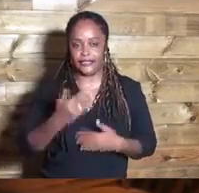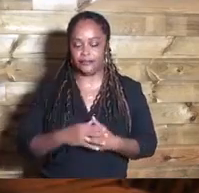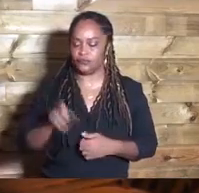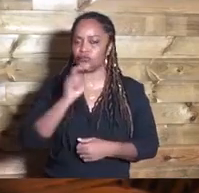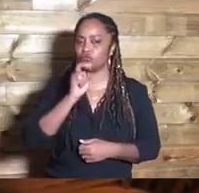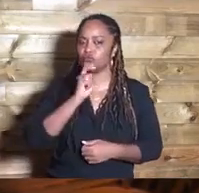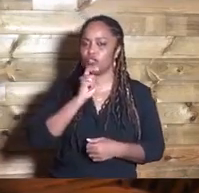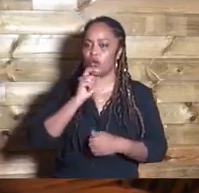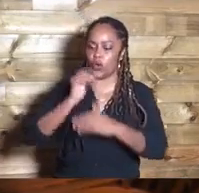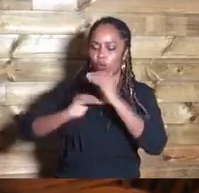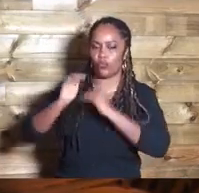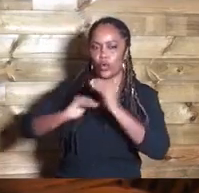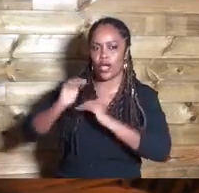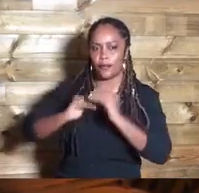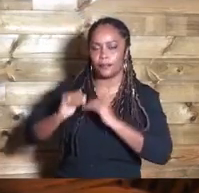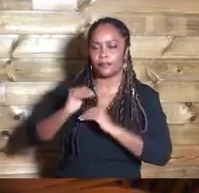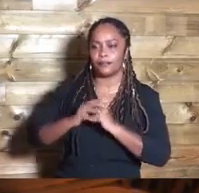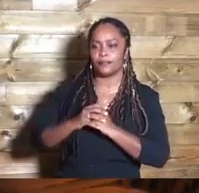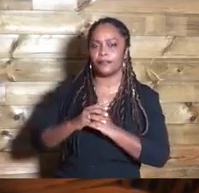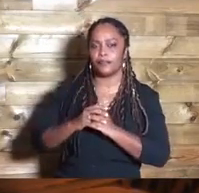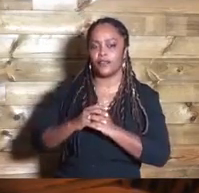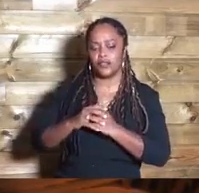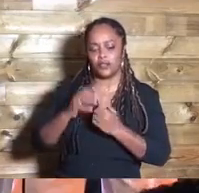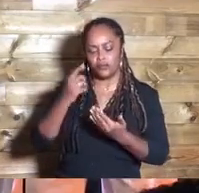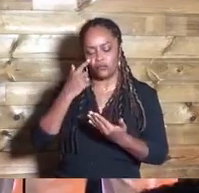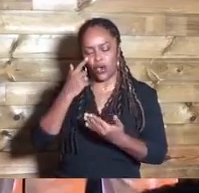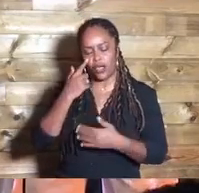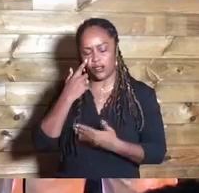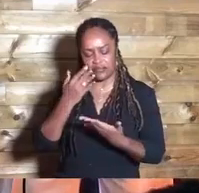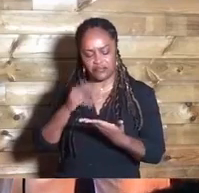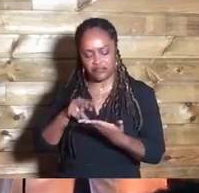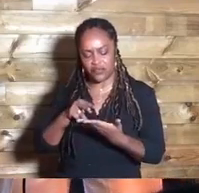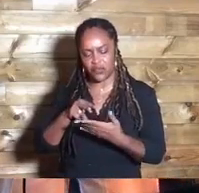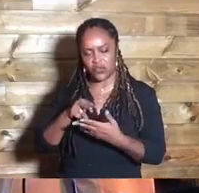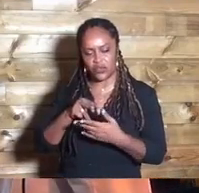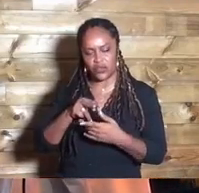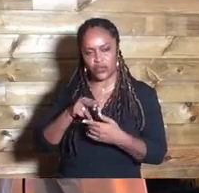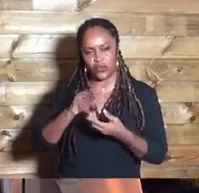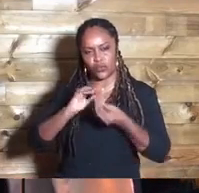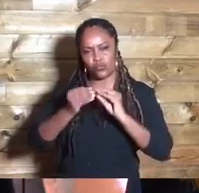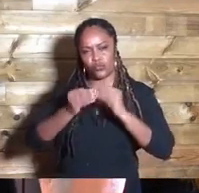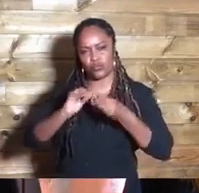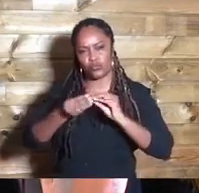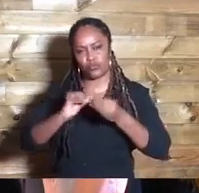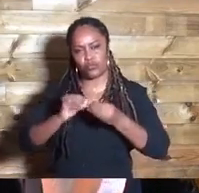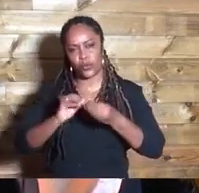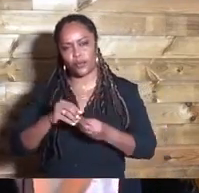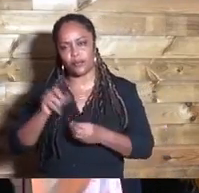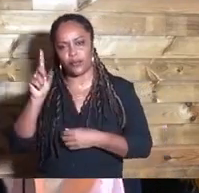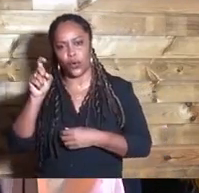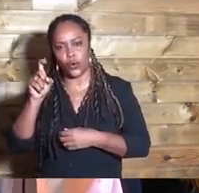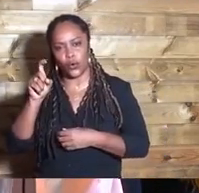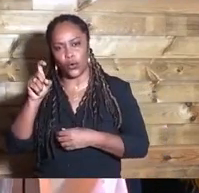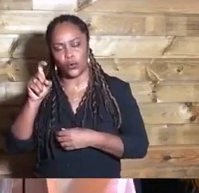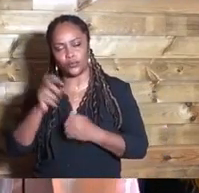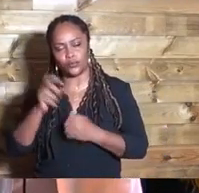dans le programme là, en vrai que on a abordé un problème qui est fondamental, c'est le problème de l'eau. Et on a